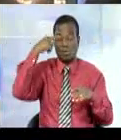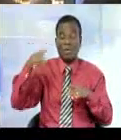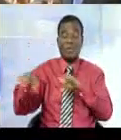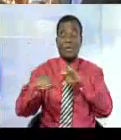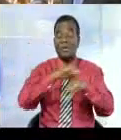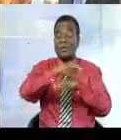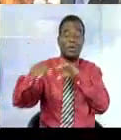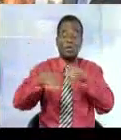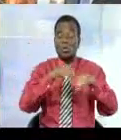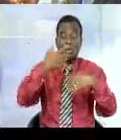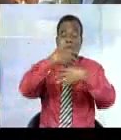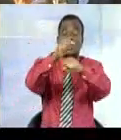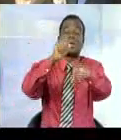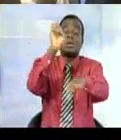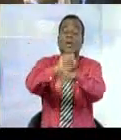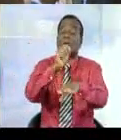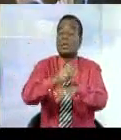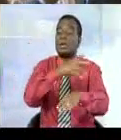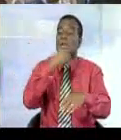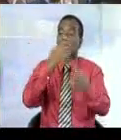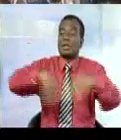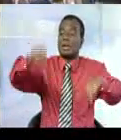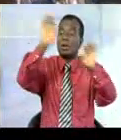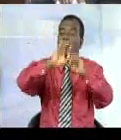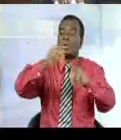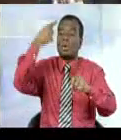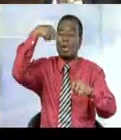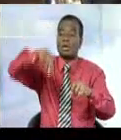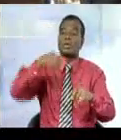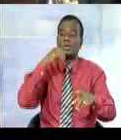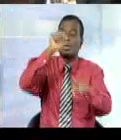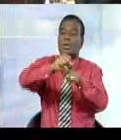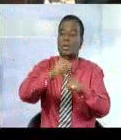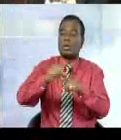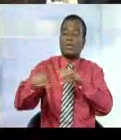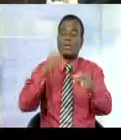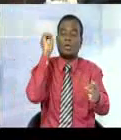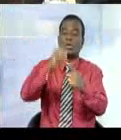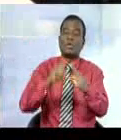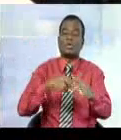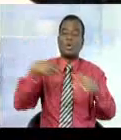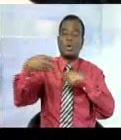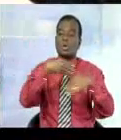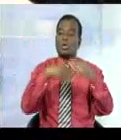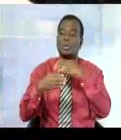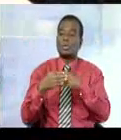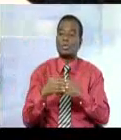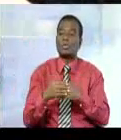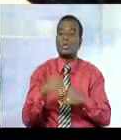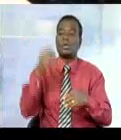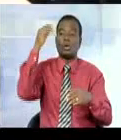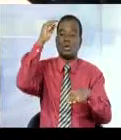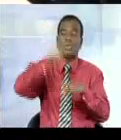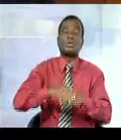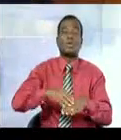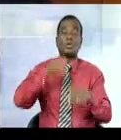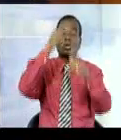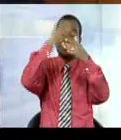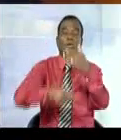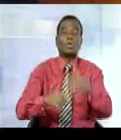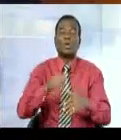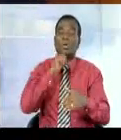mettre en œuvre pour créer l'emploi, il était important que ce sujet fasse l'objet d'échanges. Sur le taux du chômage,